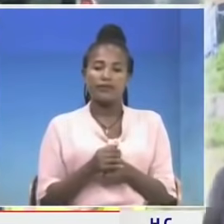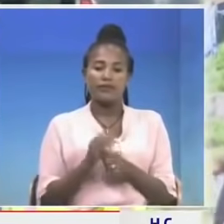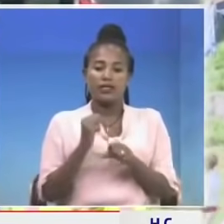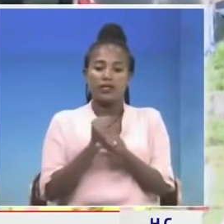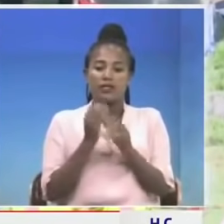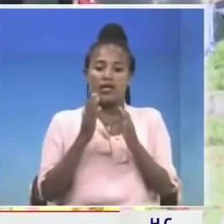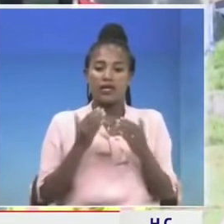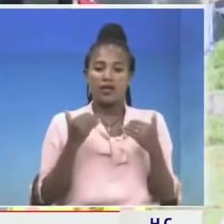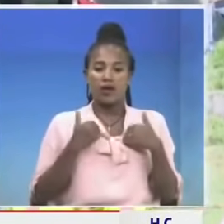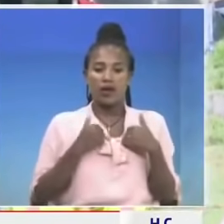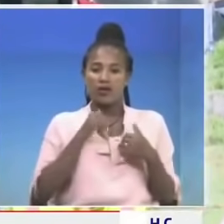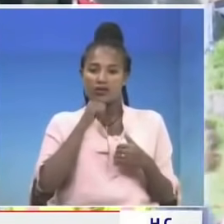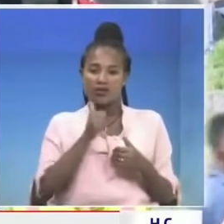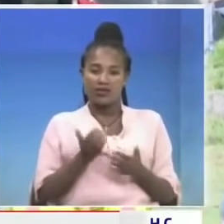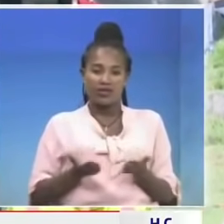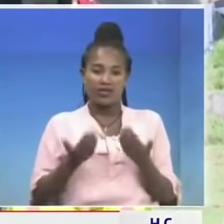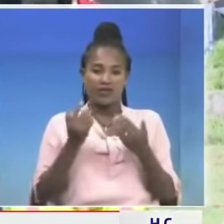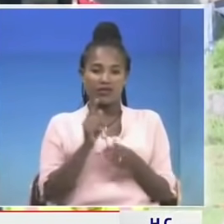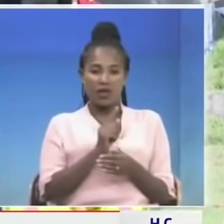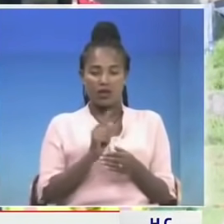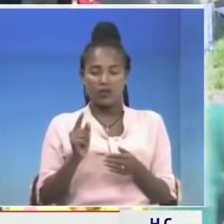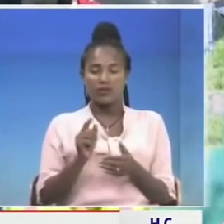ሰራተኛው ካለው ሳይሆን ተርፎት ሳይሆን